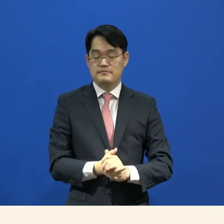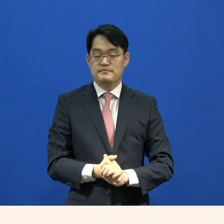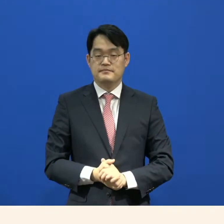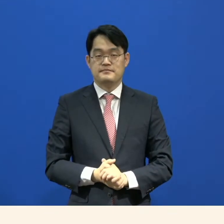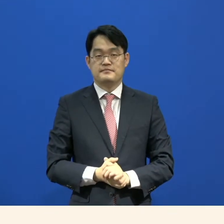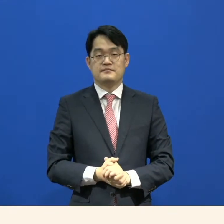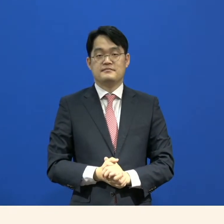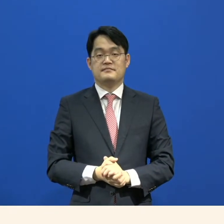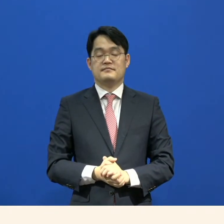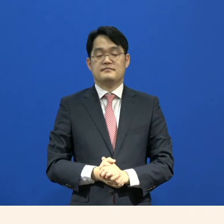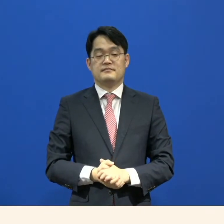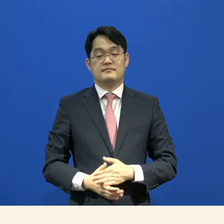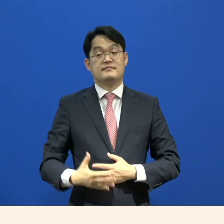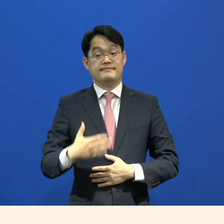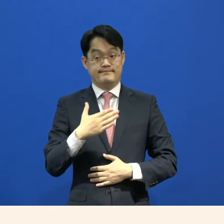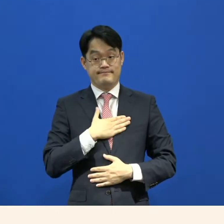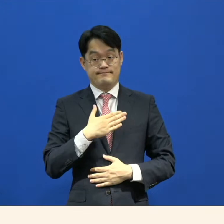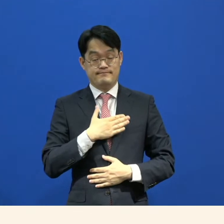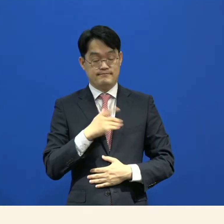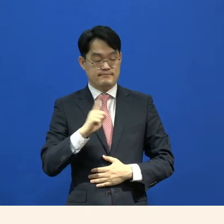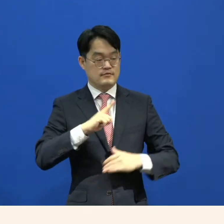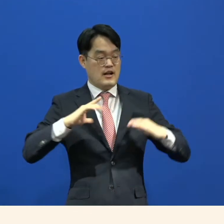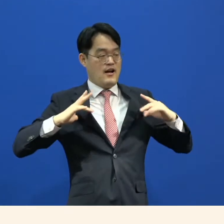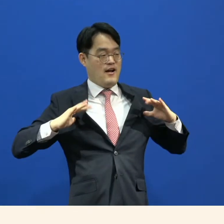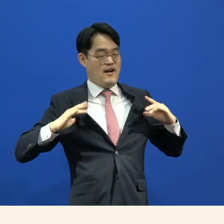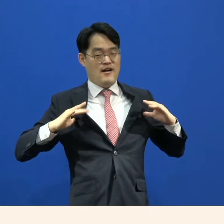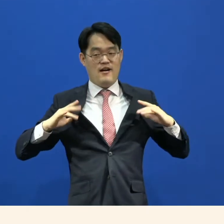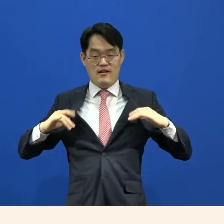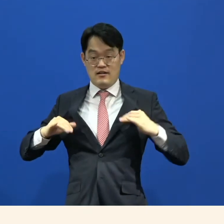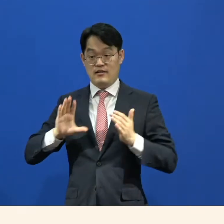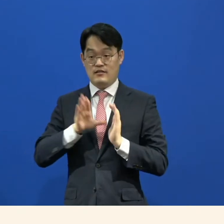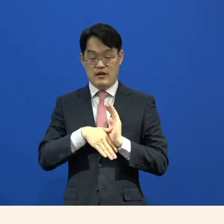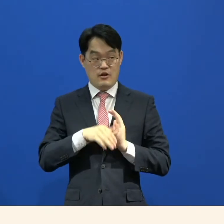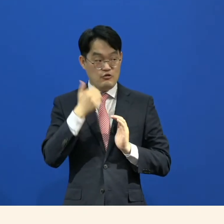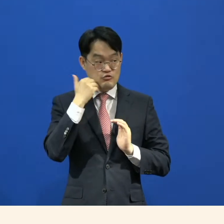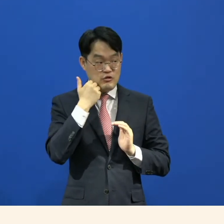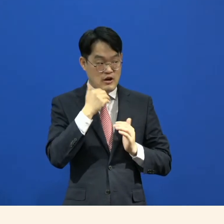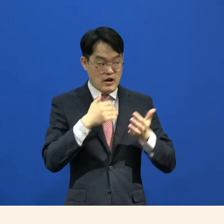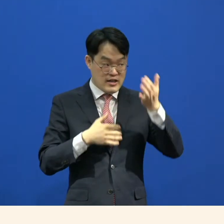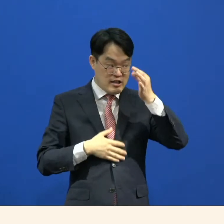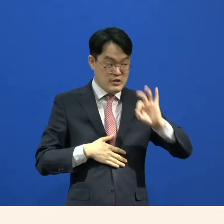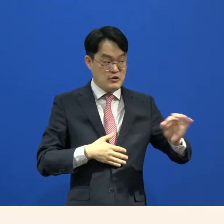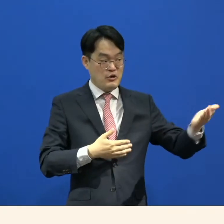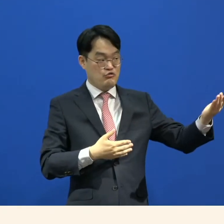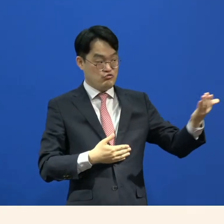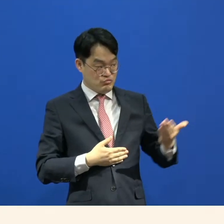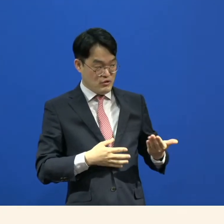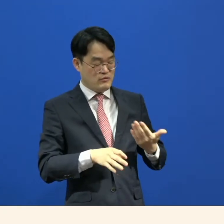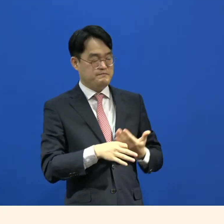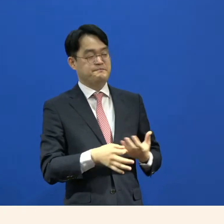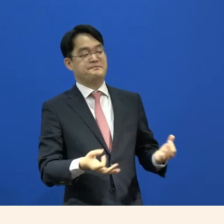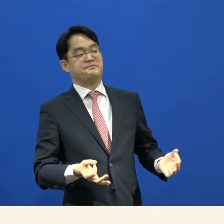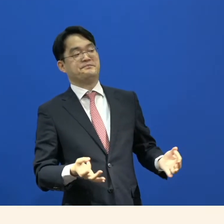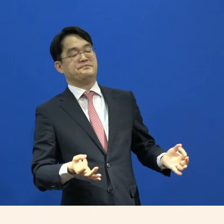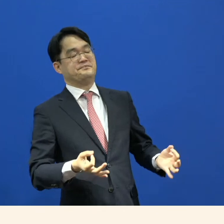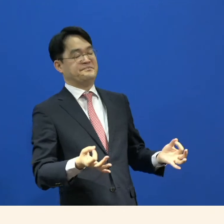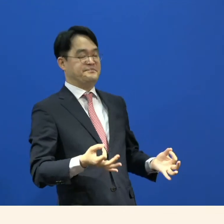그리고 내가 어떤 것들을 자랑할 때 그 자랑을 알아주면 그게 행복한 것입니다.